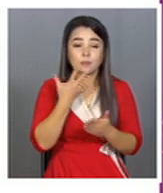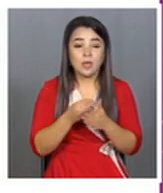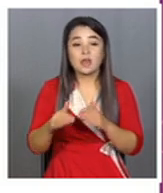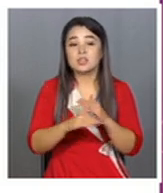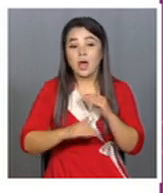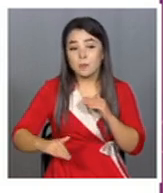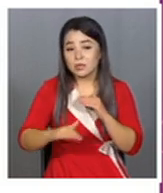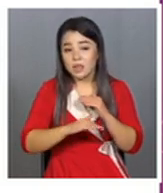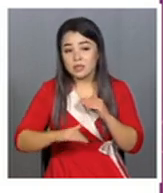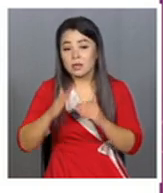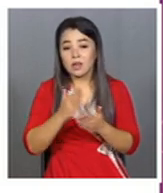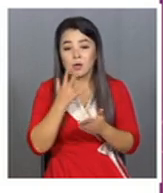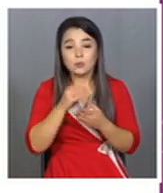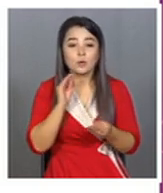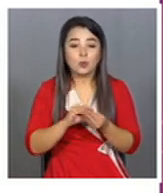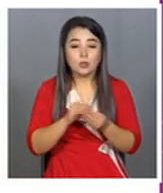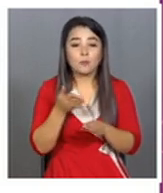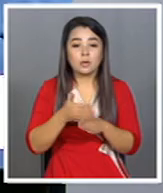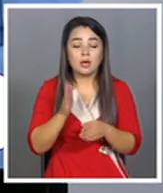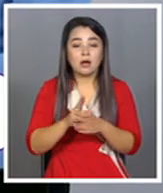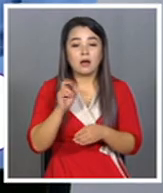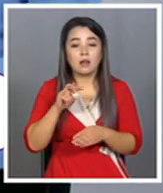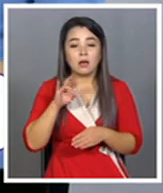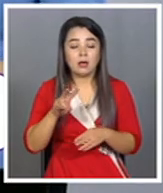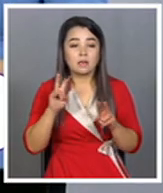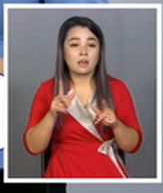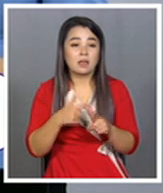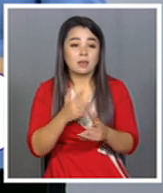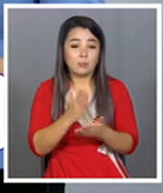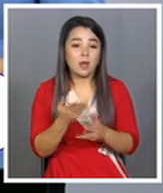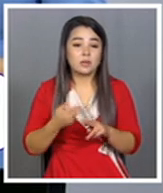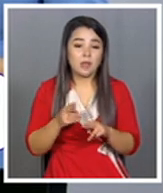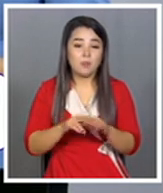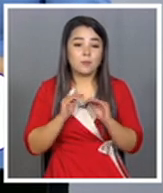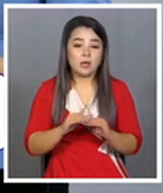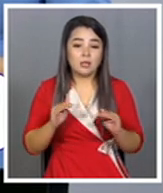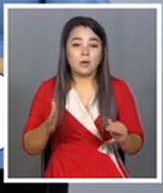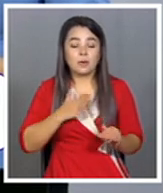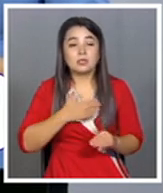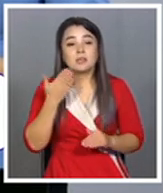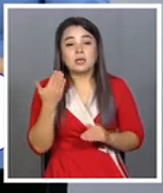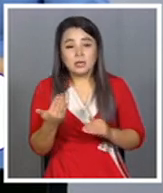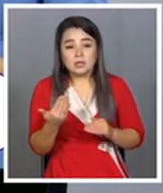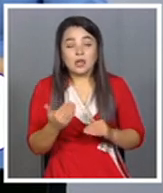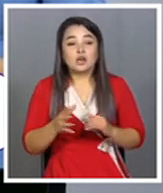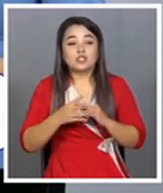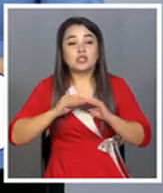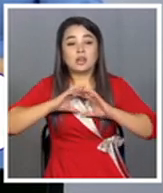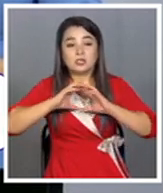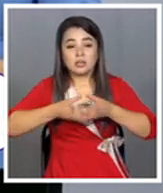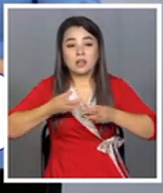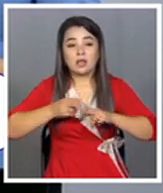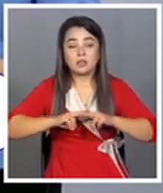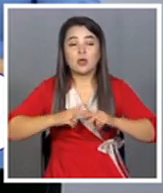табанының жер бетіне шыққан тұрақты бөлігін қалқан деп атаймыз. Балалар, енді мен сіздерге жер шарындағы аса